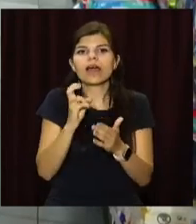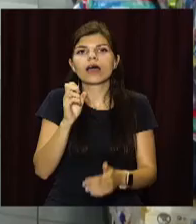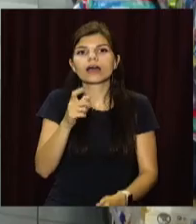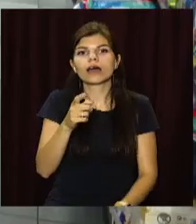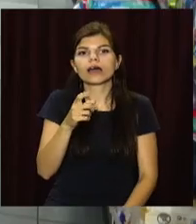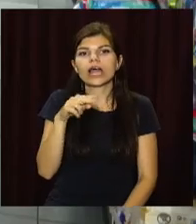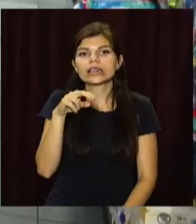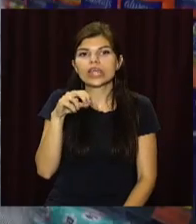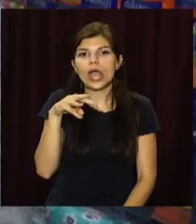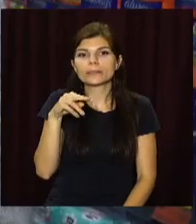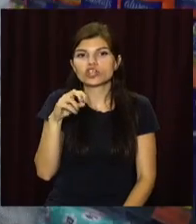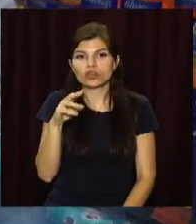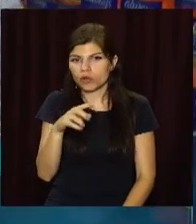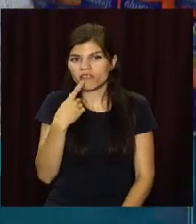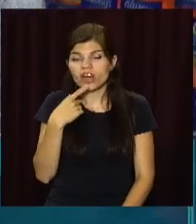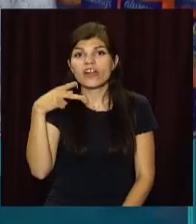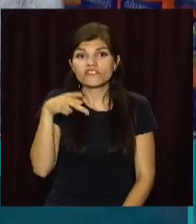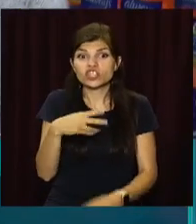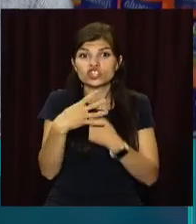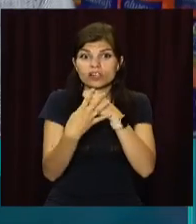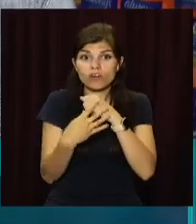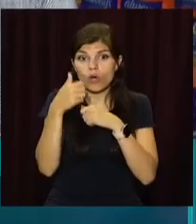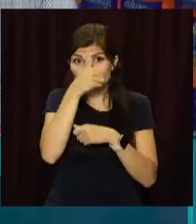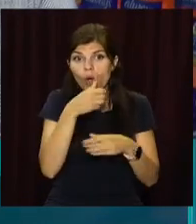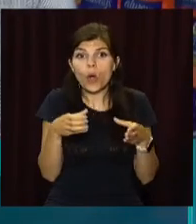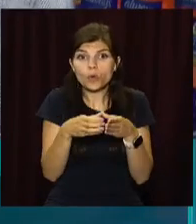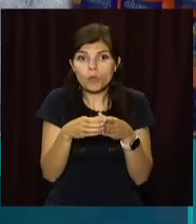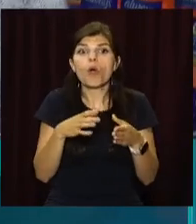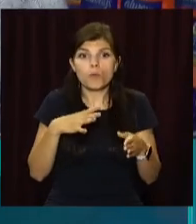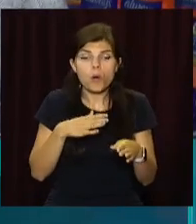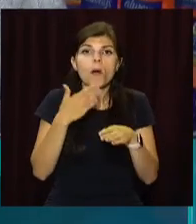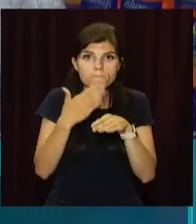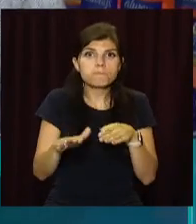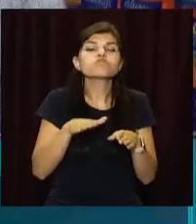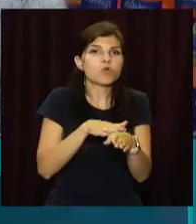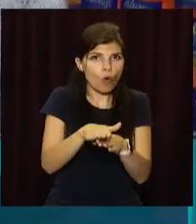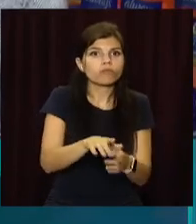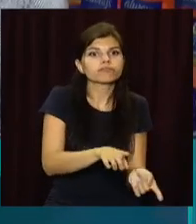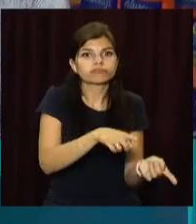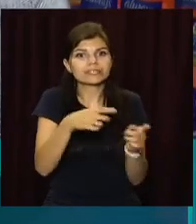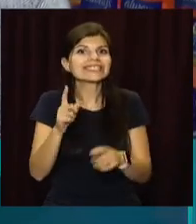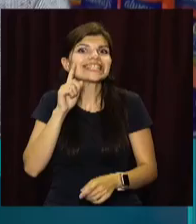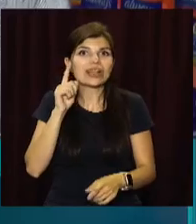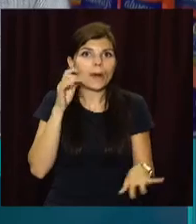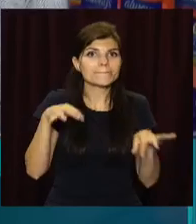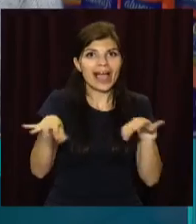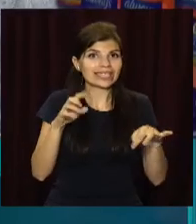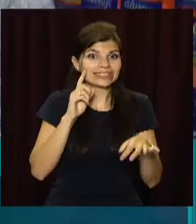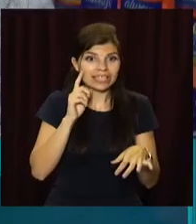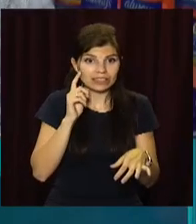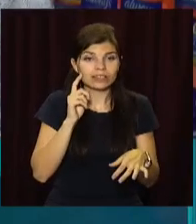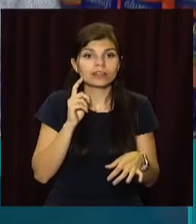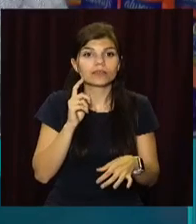супермаркетів Сергій Демченко. 2019 року компанія повністю перейшла на так звані «зелені пакети»